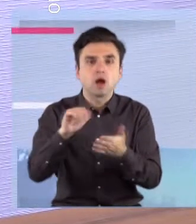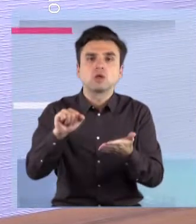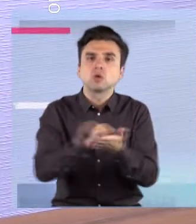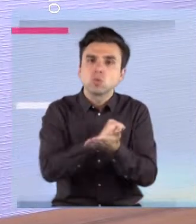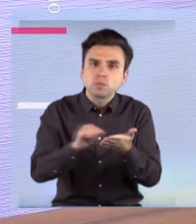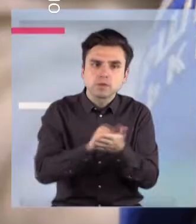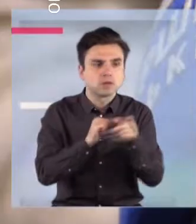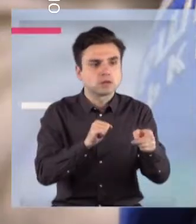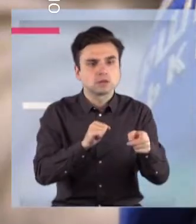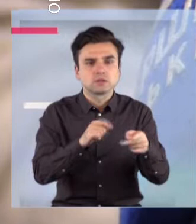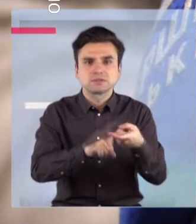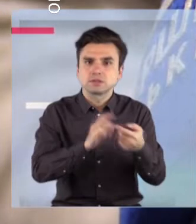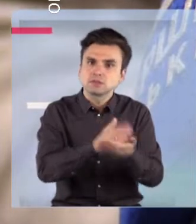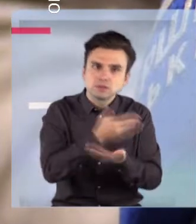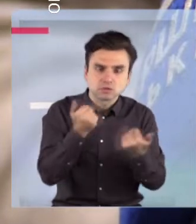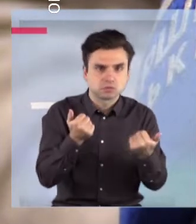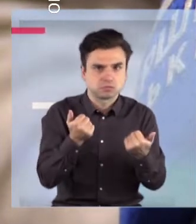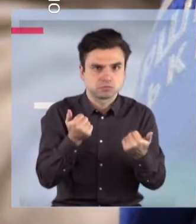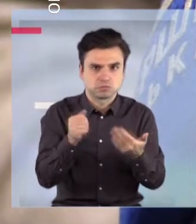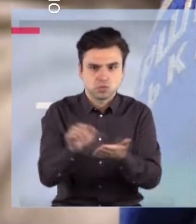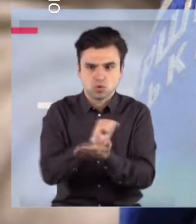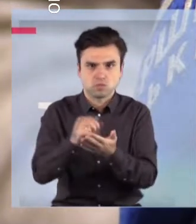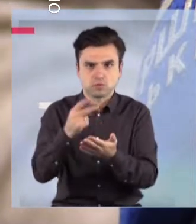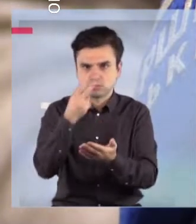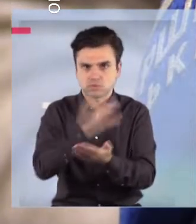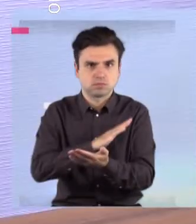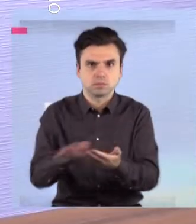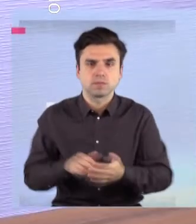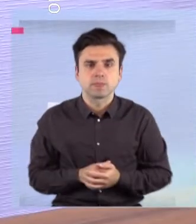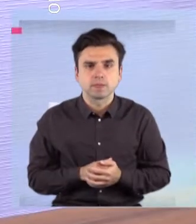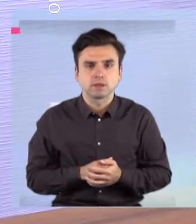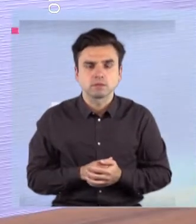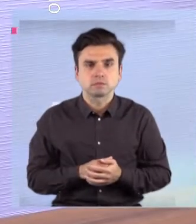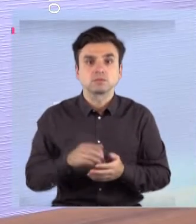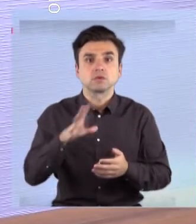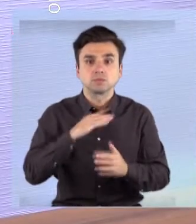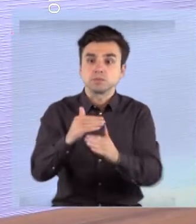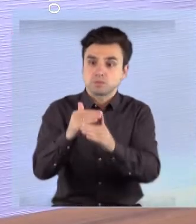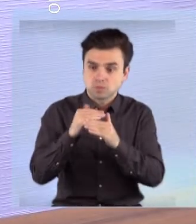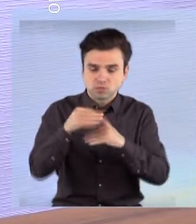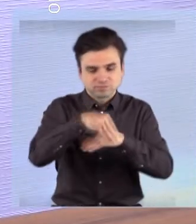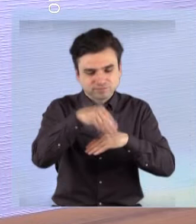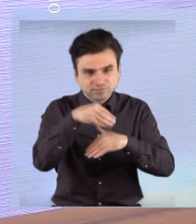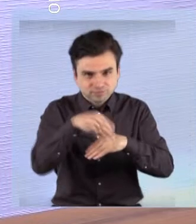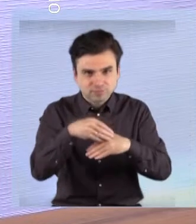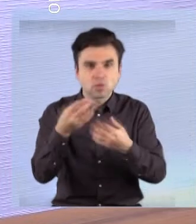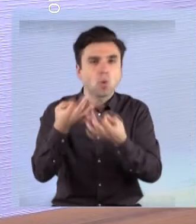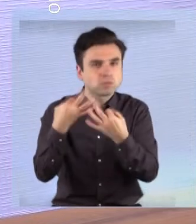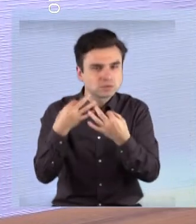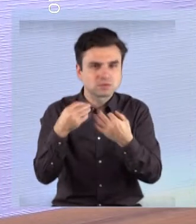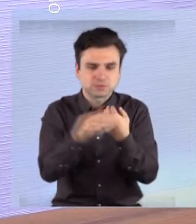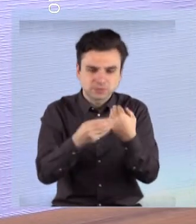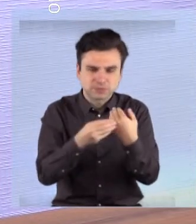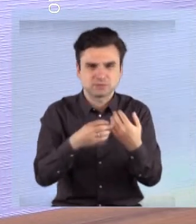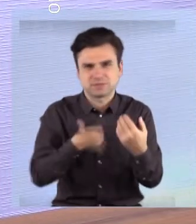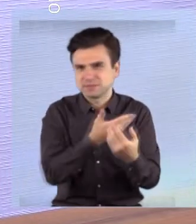як споживачі, ми маємо право знати, хто власне надає такі послуги. Законодавчими актами у сфері гуманного поводження з тваринами передбачено,